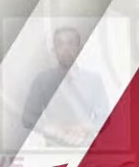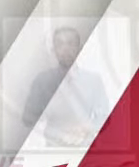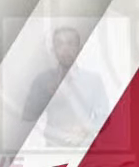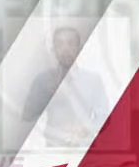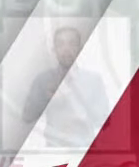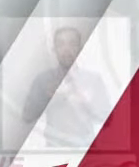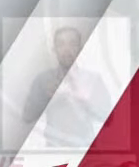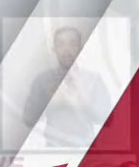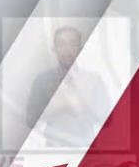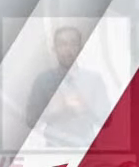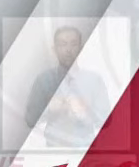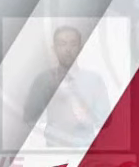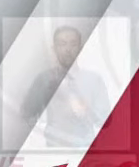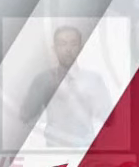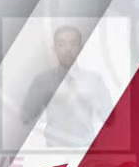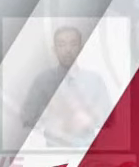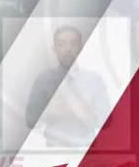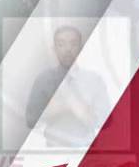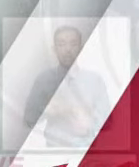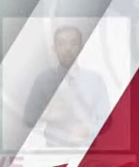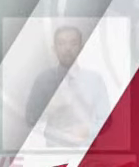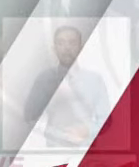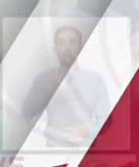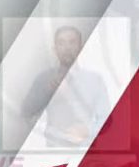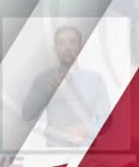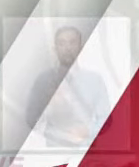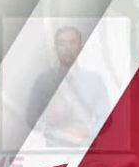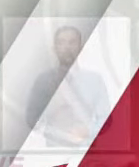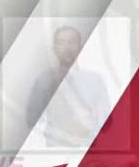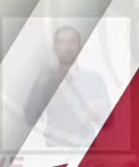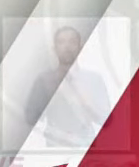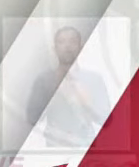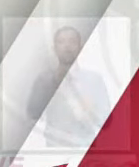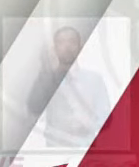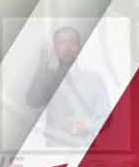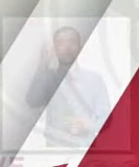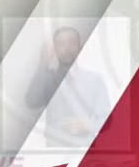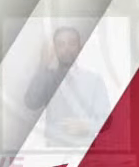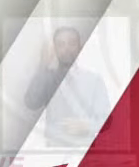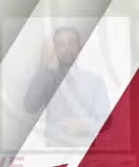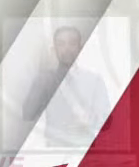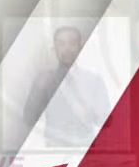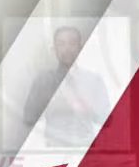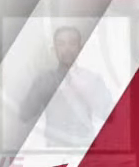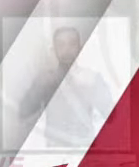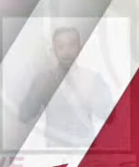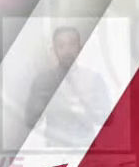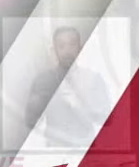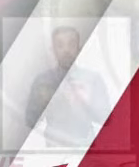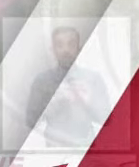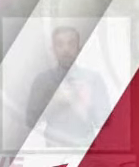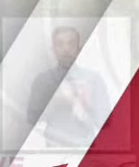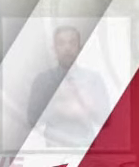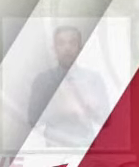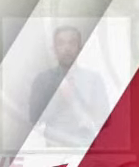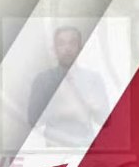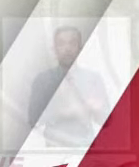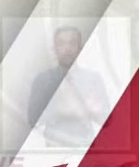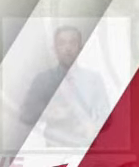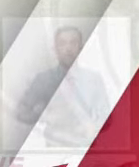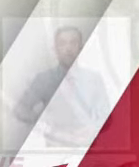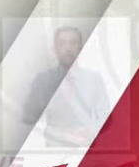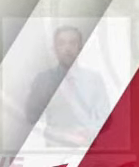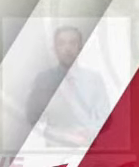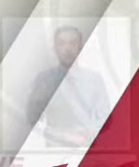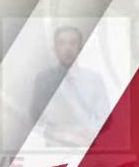පන්දුක් අවසානයේ අඩු 7ක් දැවි ලකුණු 282ක් රැස් කරමින් තරගයේ ජය හිමි කරගත්තා. තරගයේ අවසන් වීමෙන් පසු ශ්‍රී ලංකා ක්‍රිකට්ින්